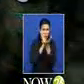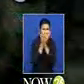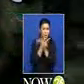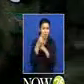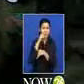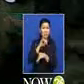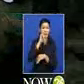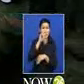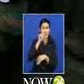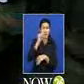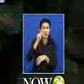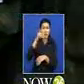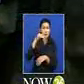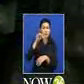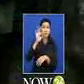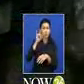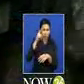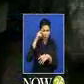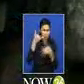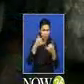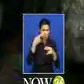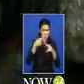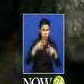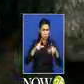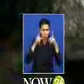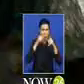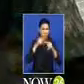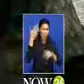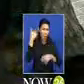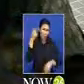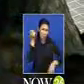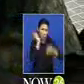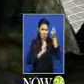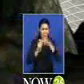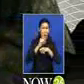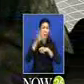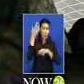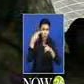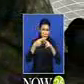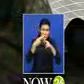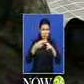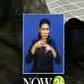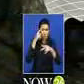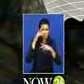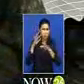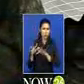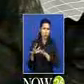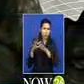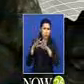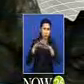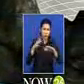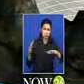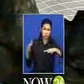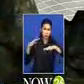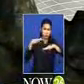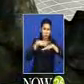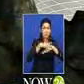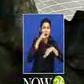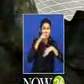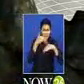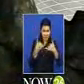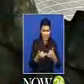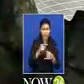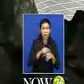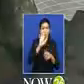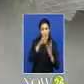ไต้ฝุ่นอย่างรวดเร็วที่มีชื่อว่าเนพาตะเป็นชื่อของนักรบโบราณไมโครนีเซียนะครับล่าสุดได้พัดขึ้นแตะสู่ชายฝั่งบริเวณของพื้นที่